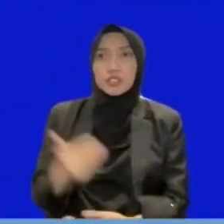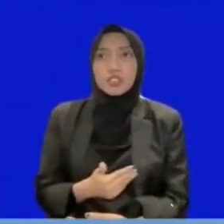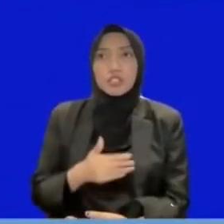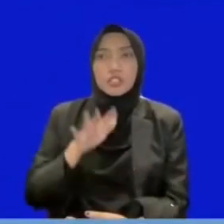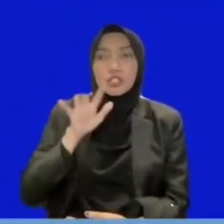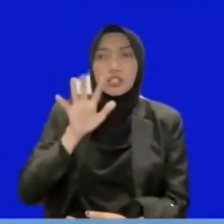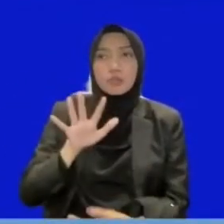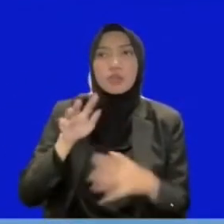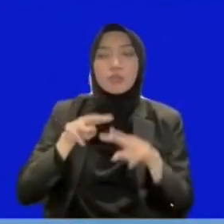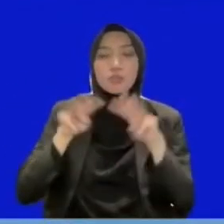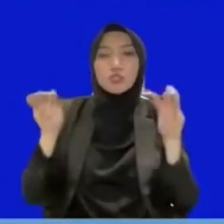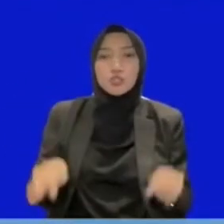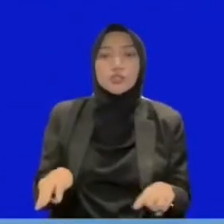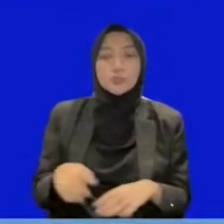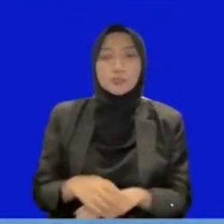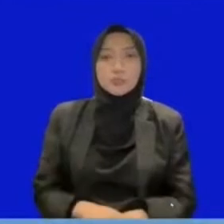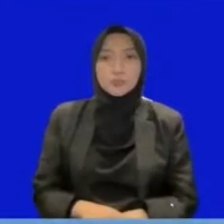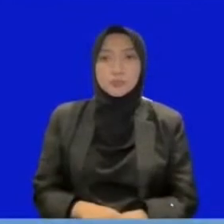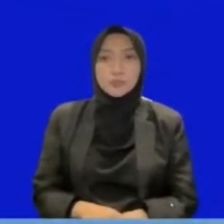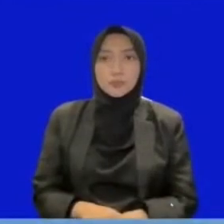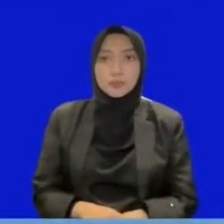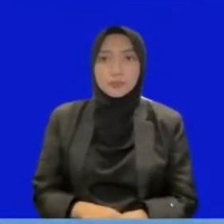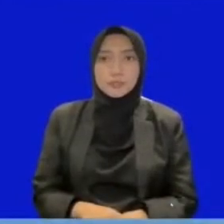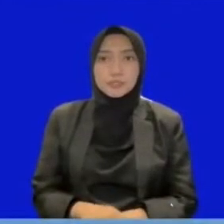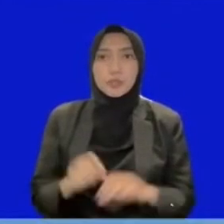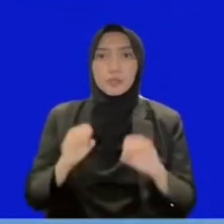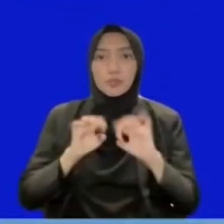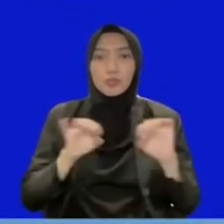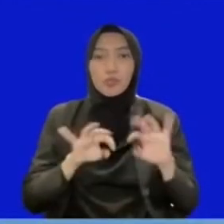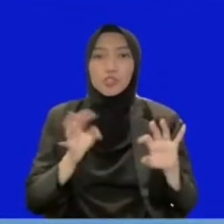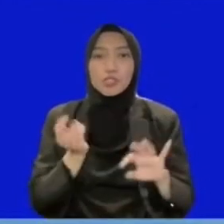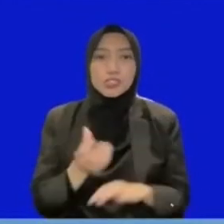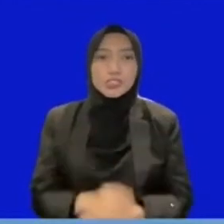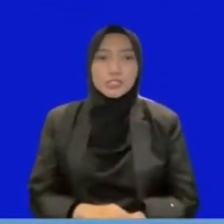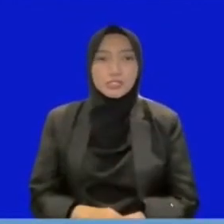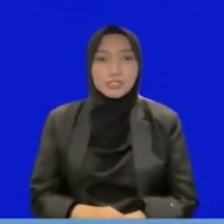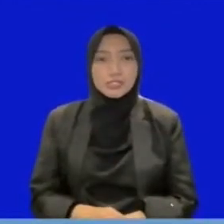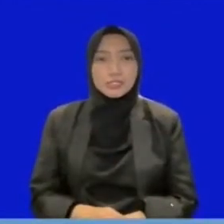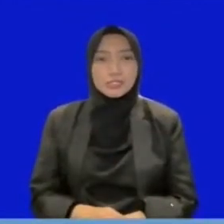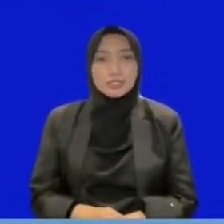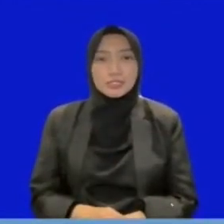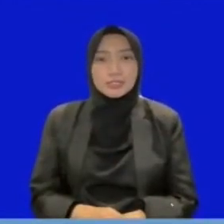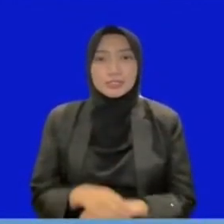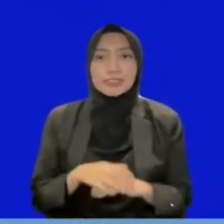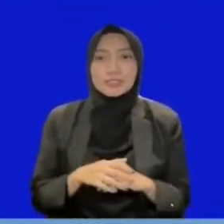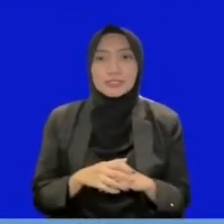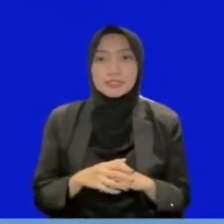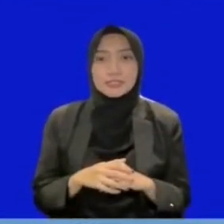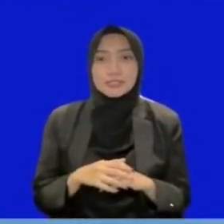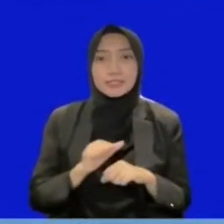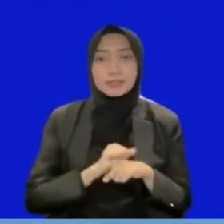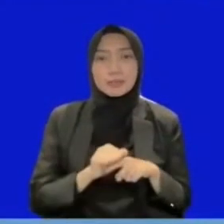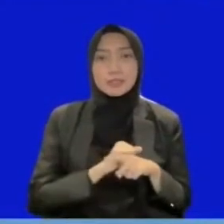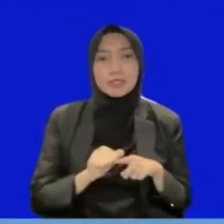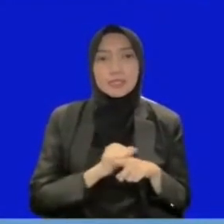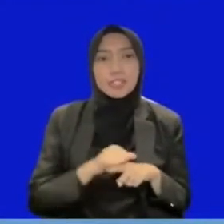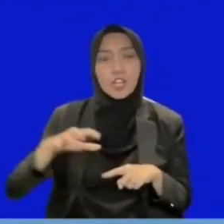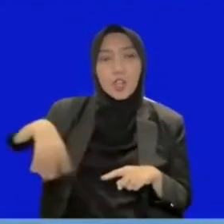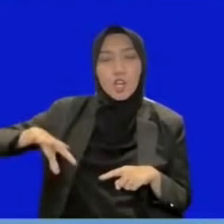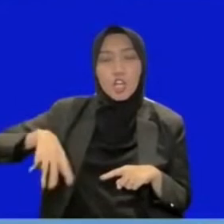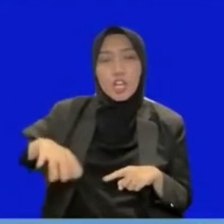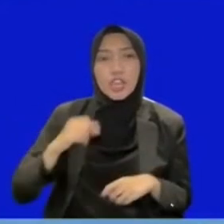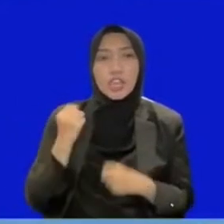museum tersebut. Promosi ya. Kemudian juga kita melakukan pelatihan guide lokal, kemudian